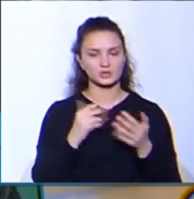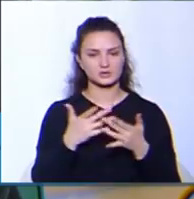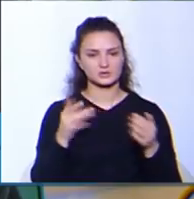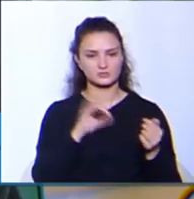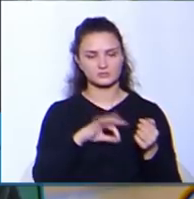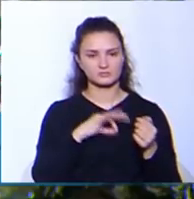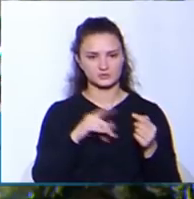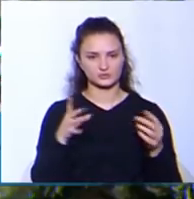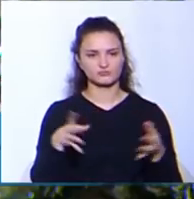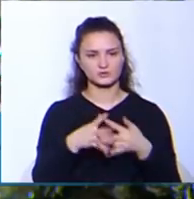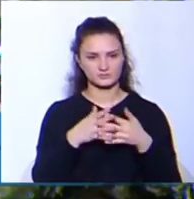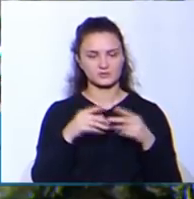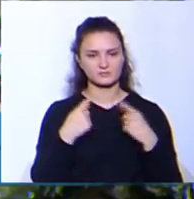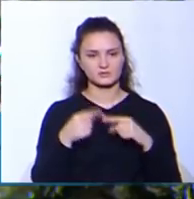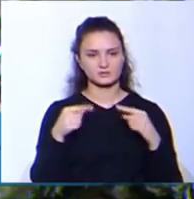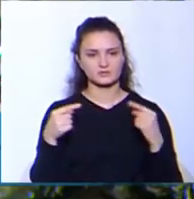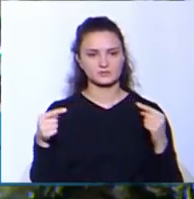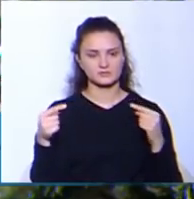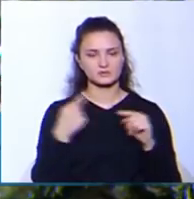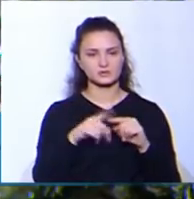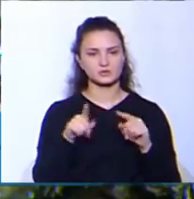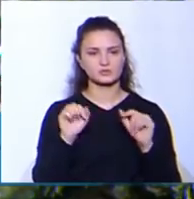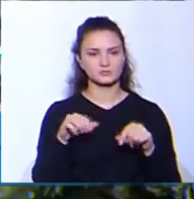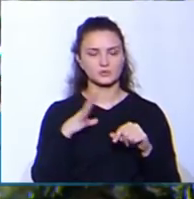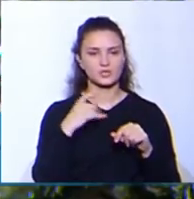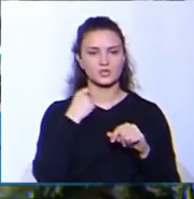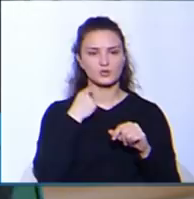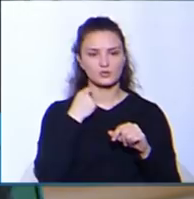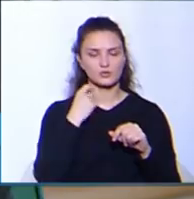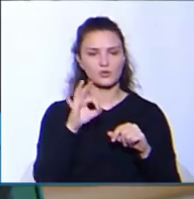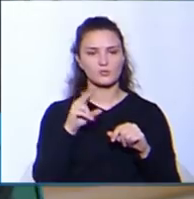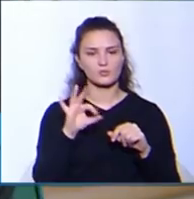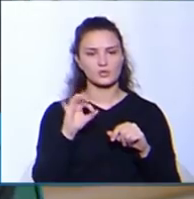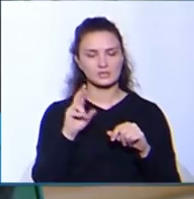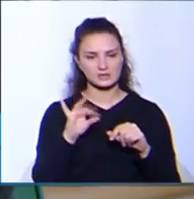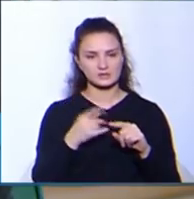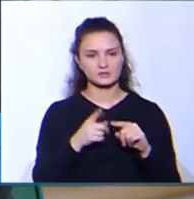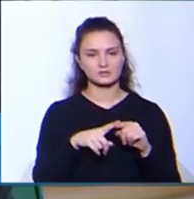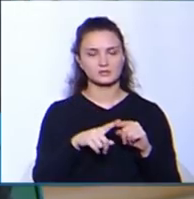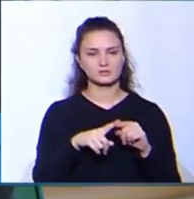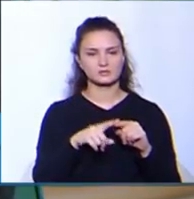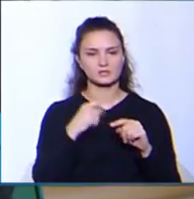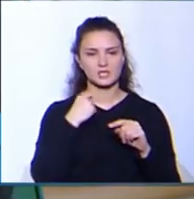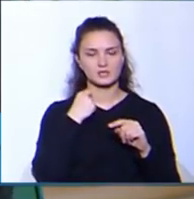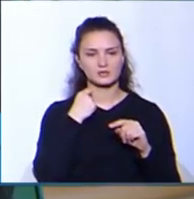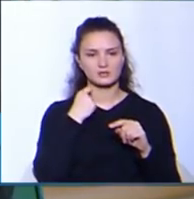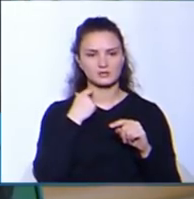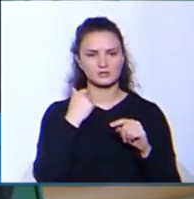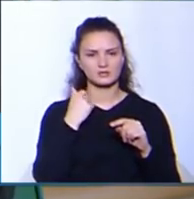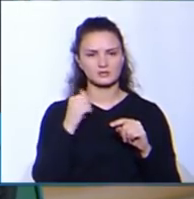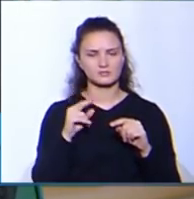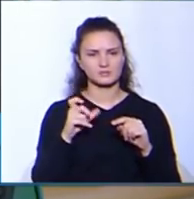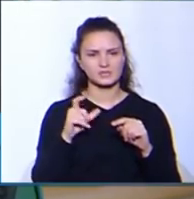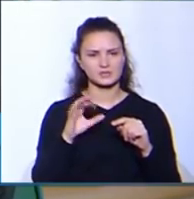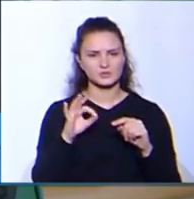საშუალებების. ანუ შერევა სხვადასხვა ნივთიერების. ეს შეიძლება იყოს ალკოჰოლი, ოპოიდი, ალკოჰოლი, ბენზოდიაზეპამი